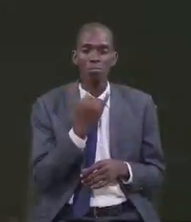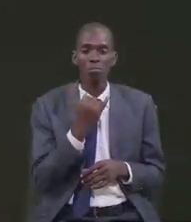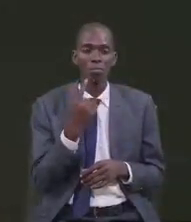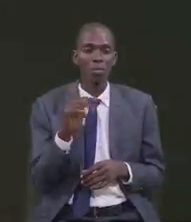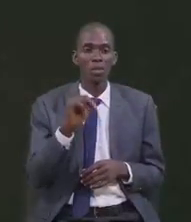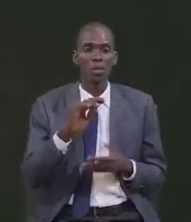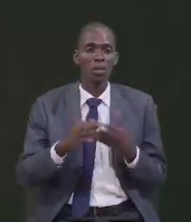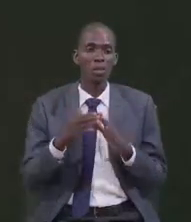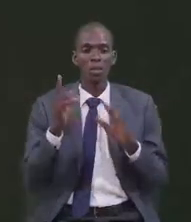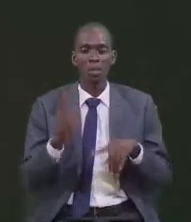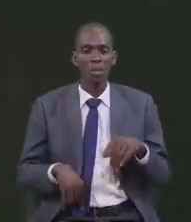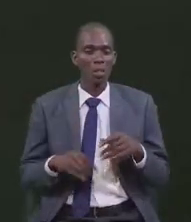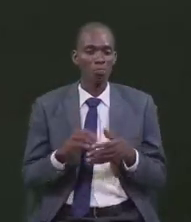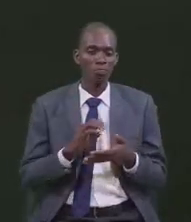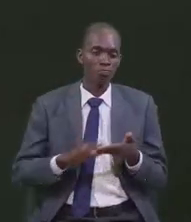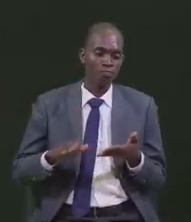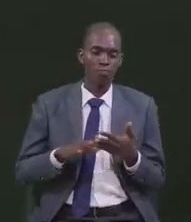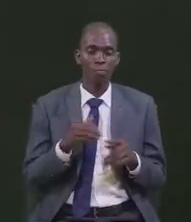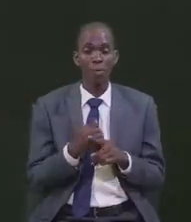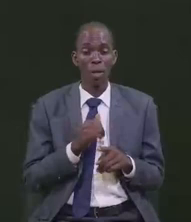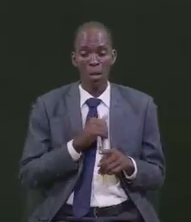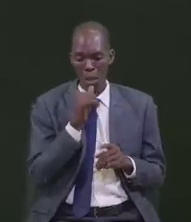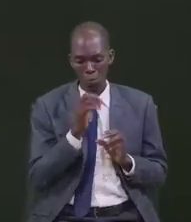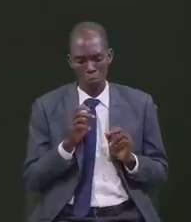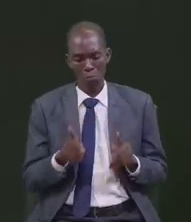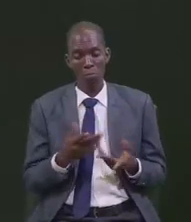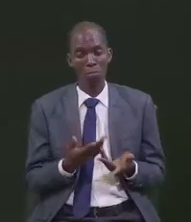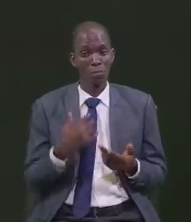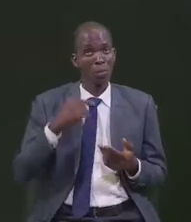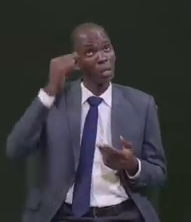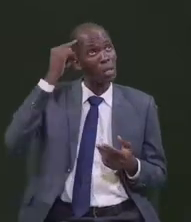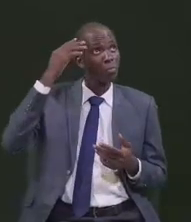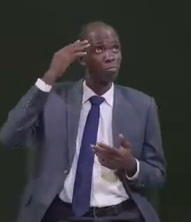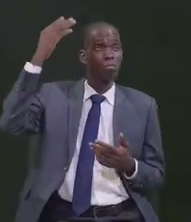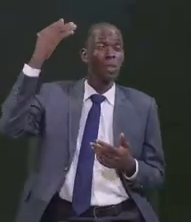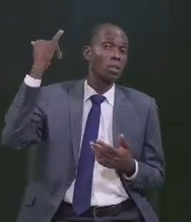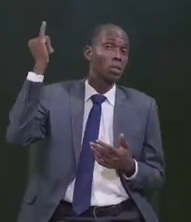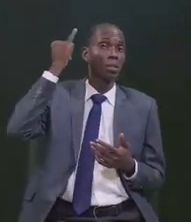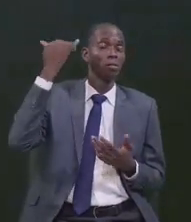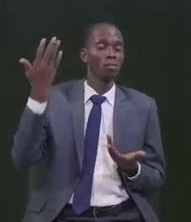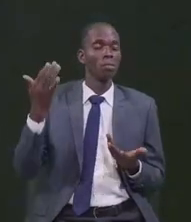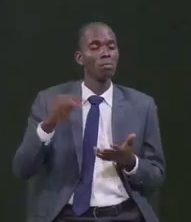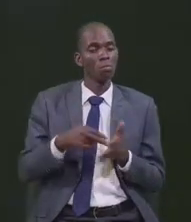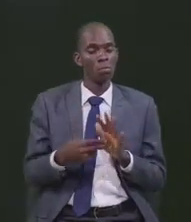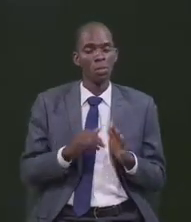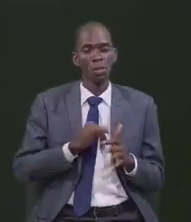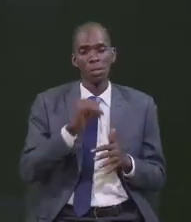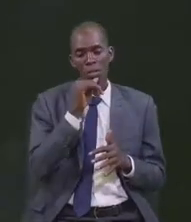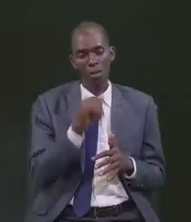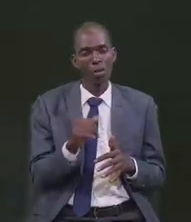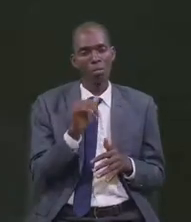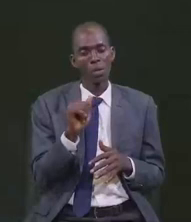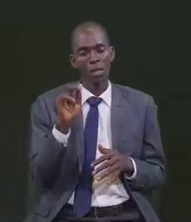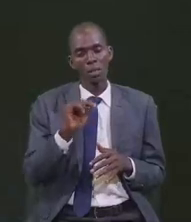Un Nazirien ne peut pas s'excuser. Je vais bien, je ne coupe pas mes cheveux, je suis Nazirien et mes